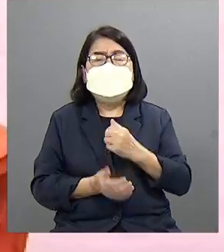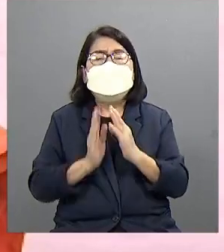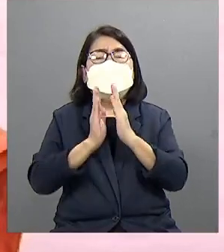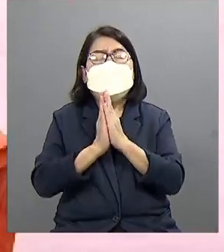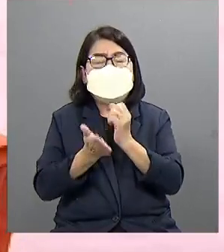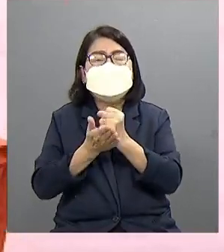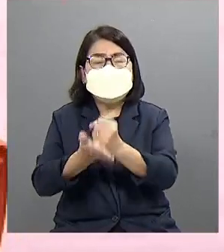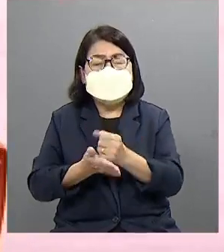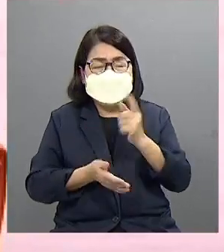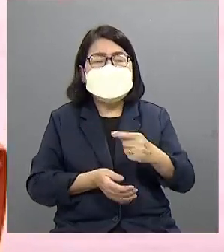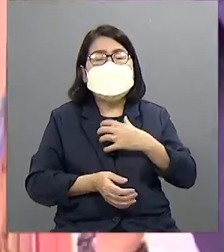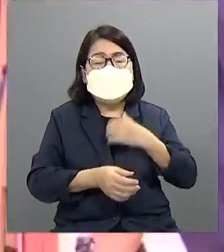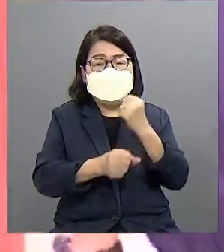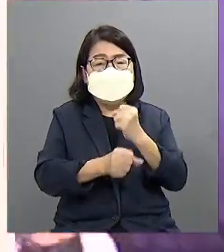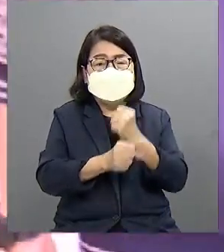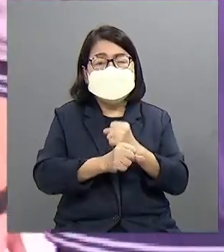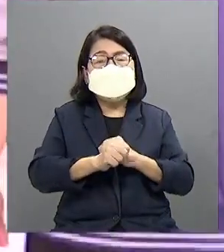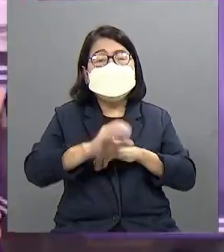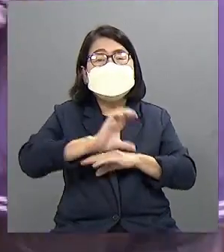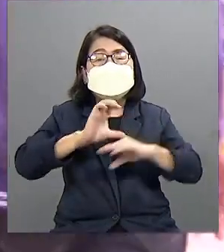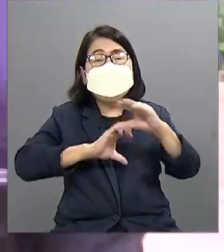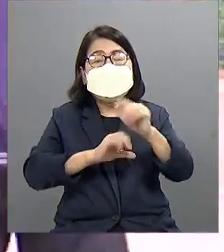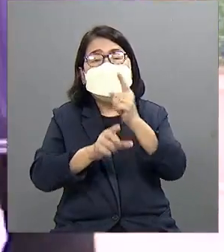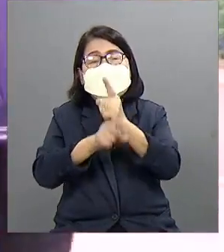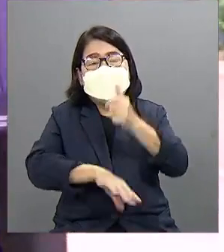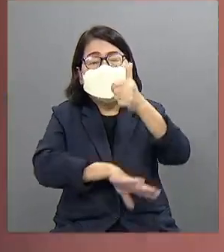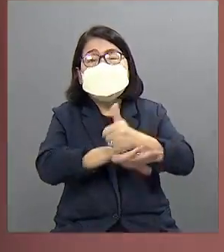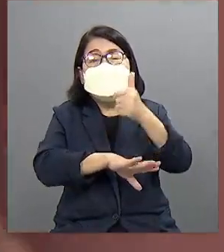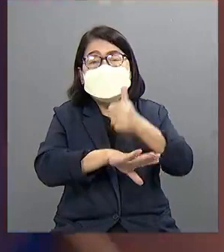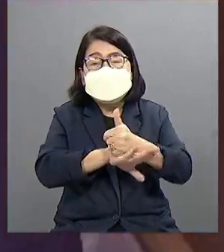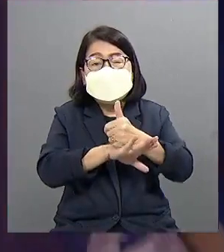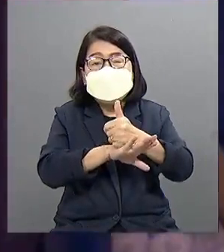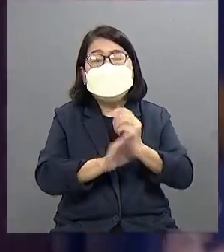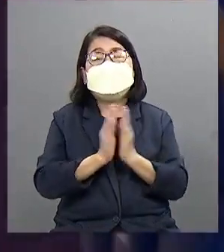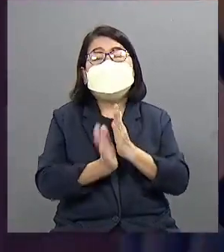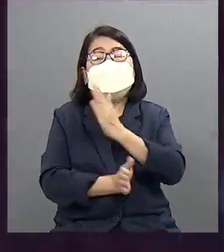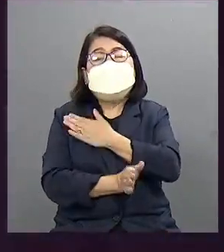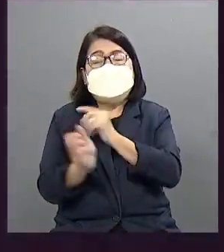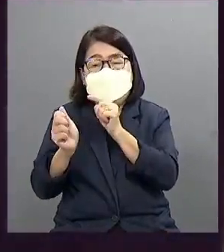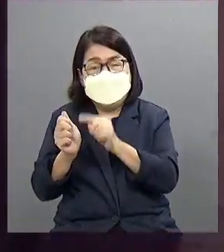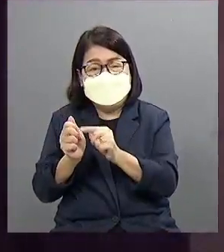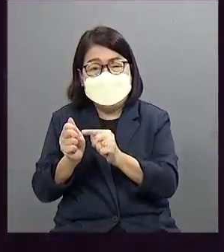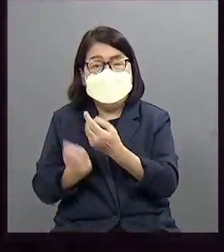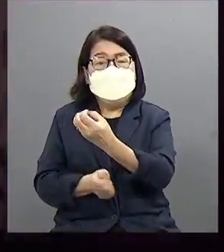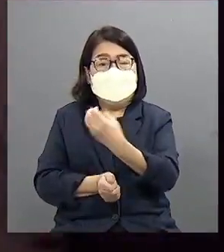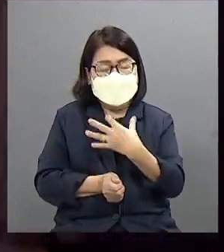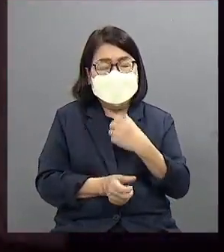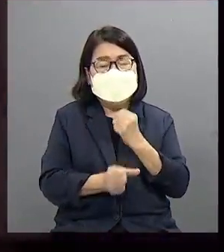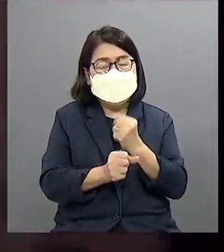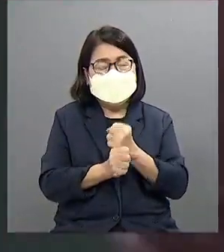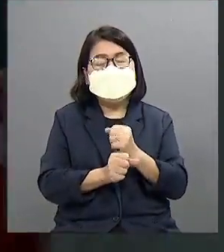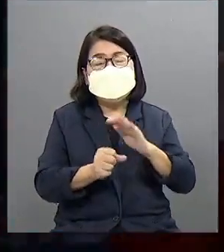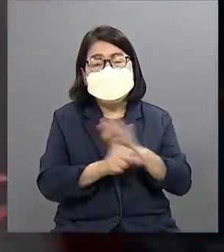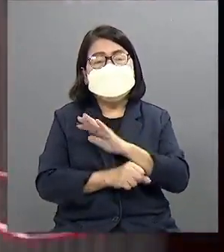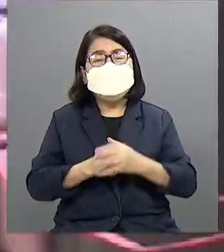นี้ตามรอยท่านเจ้าคณะอำเภอบางใหญ่อยู่แล้วเราก็ทำให้เต็มที่นะมัน 1,500 กว่าศพแล้ว